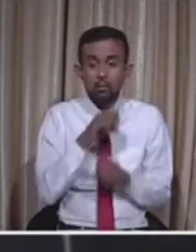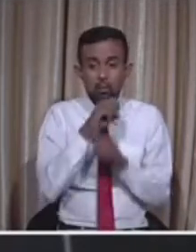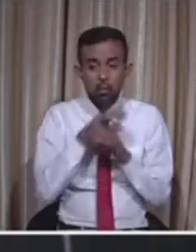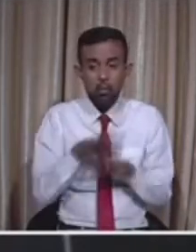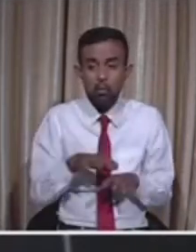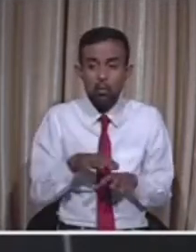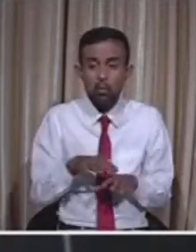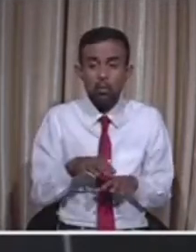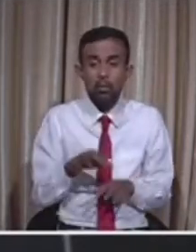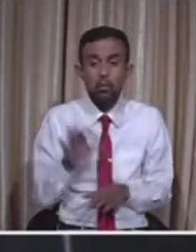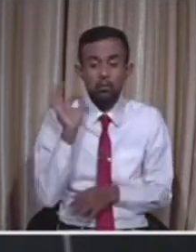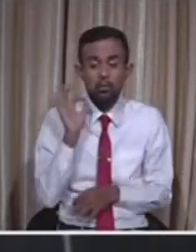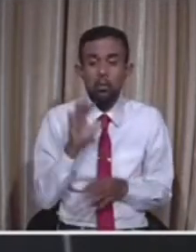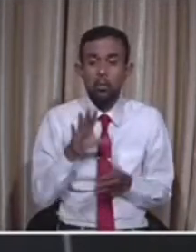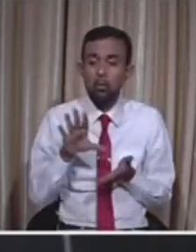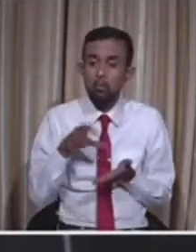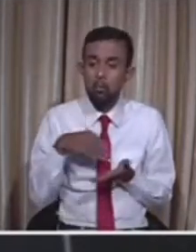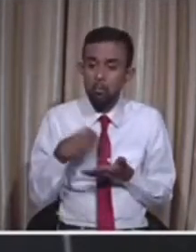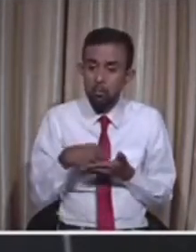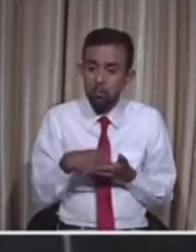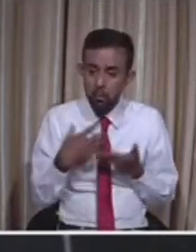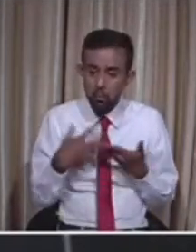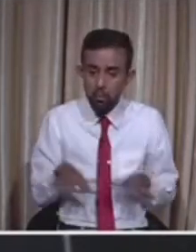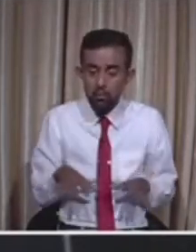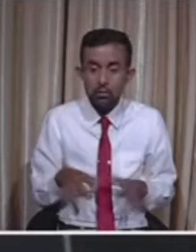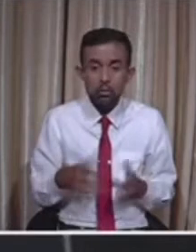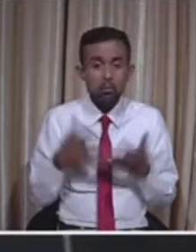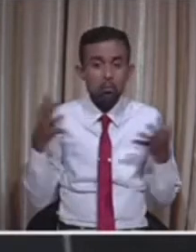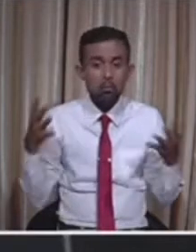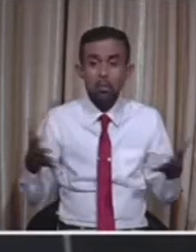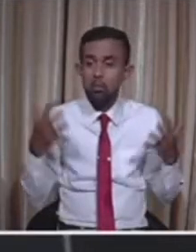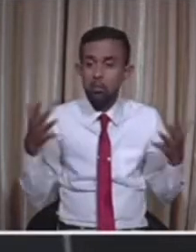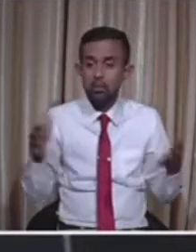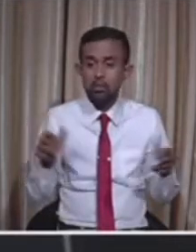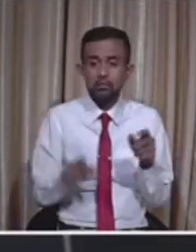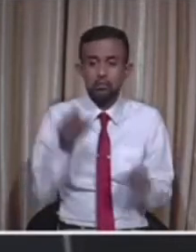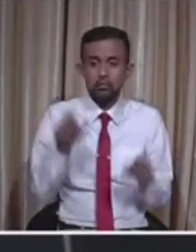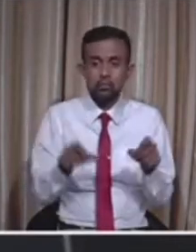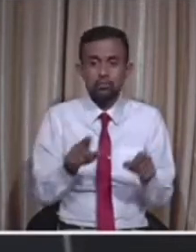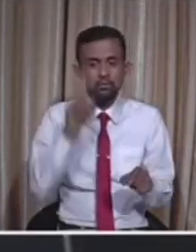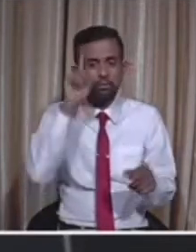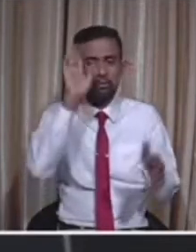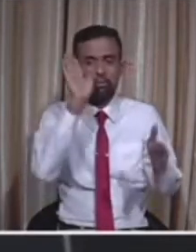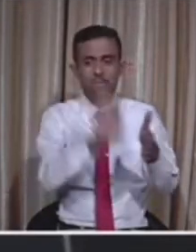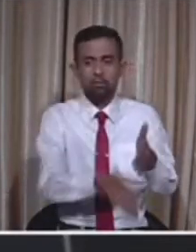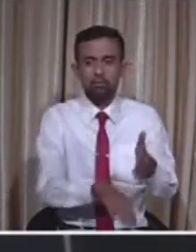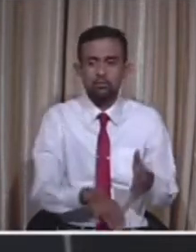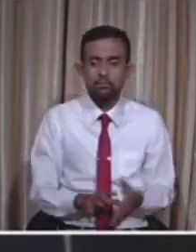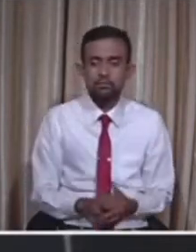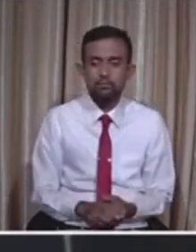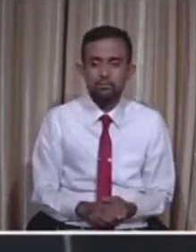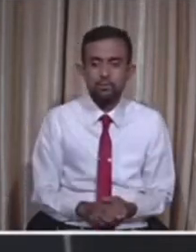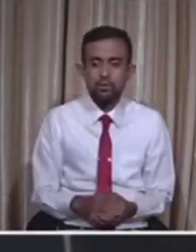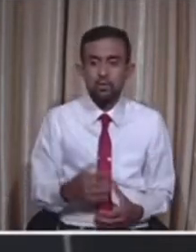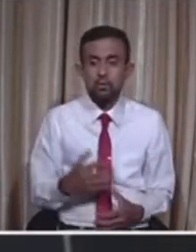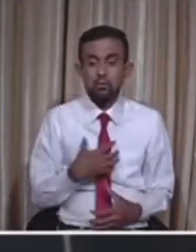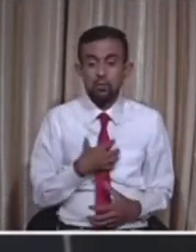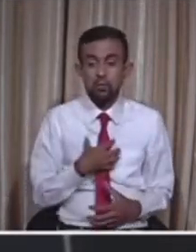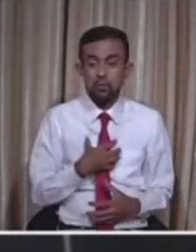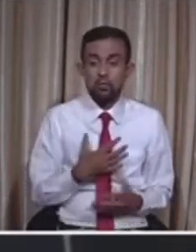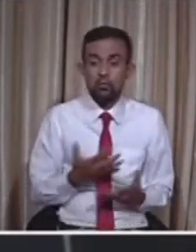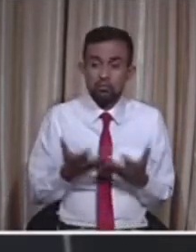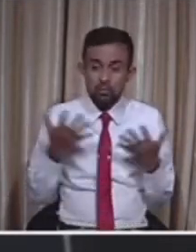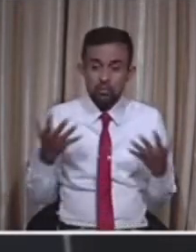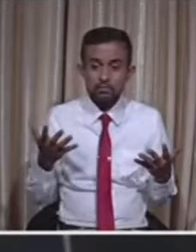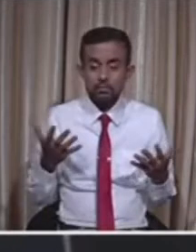සම්පන්න බුදුදහමින් පෝෂණය වෙච්ච අති බහුතර අති දෙවන්ත ජනතාවක් මේක ප්‍රතික්ෂේප කරනවා. ඒ කම්පාවෙන් ඉන්නේ,